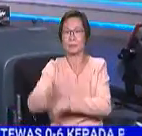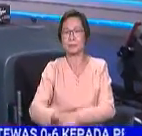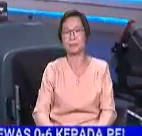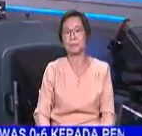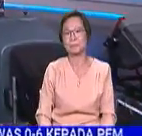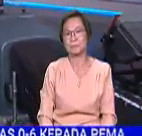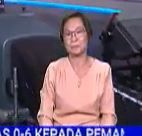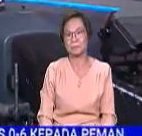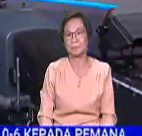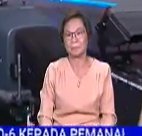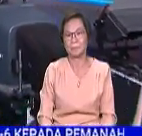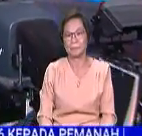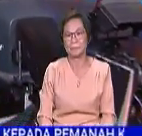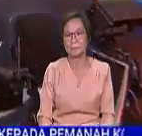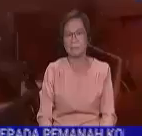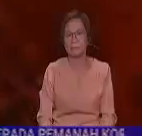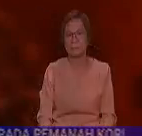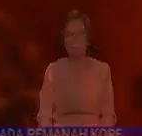selepas